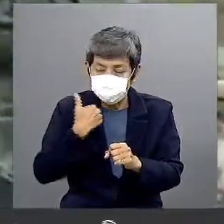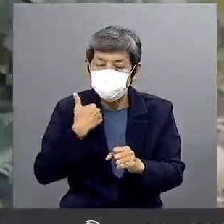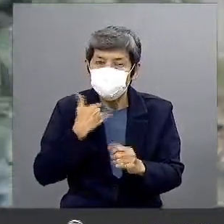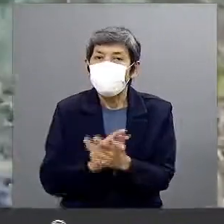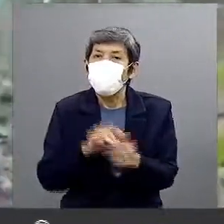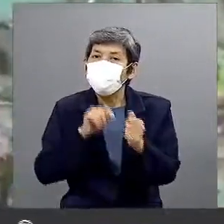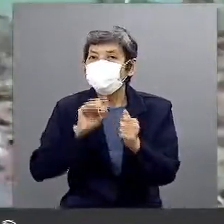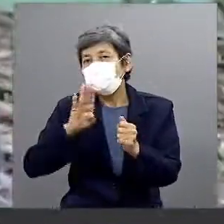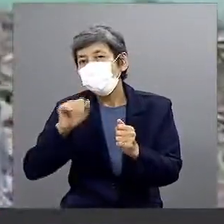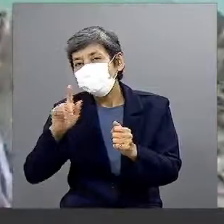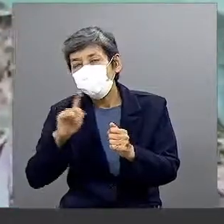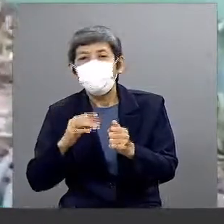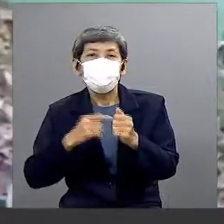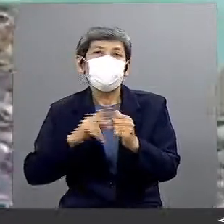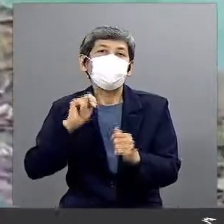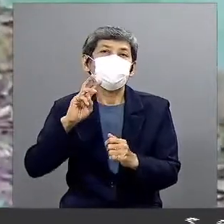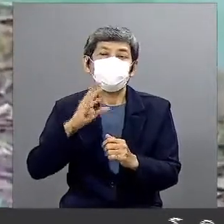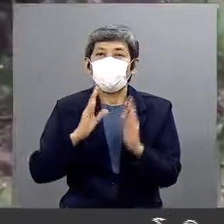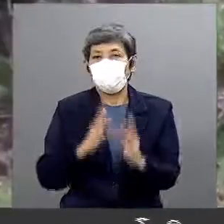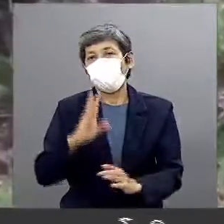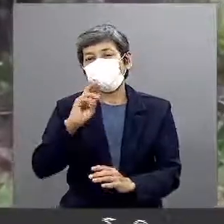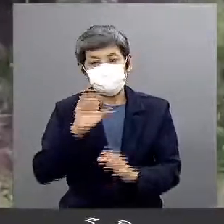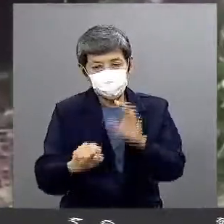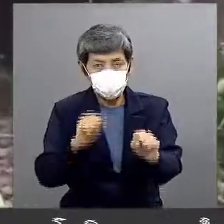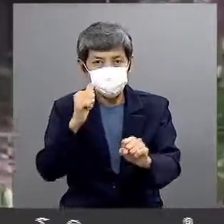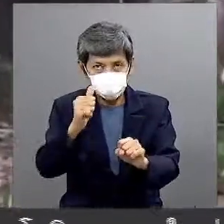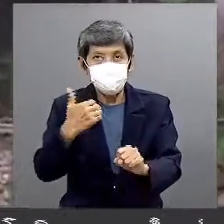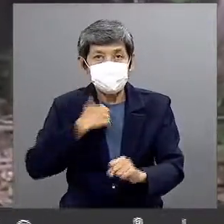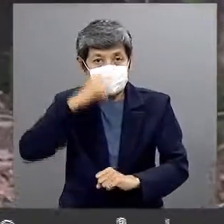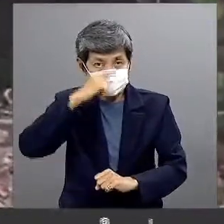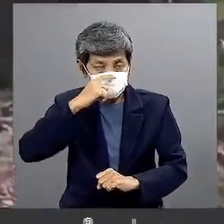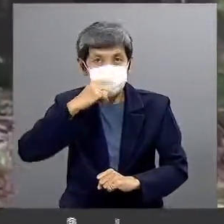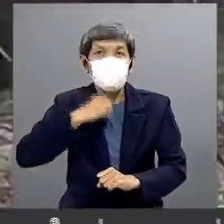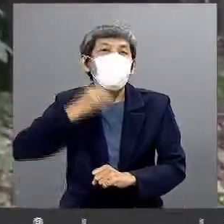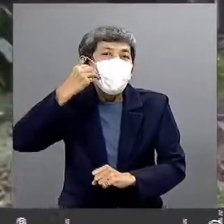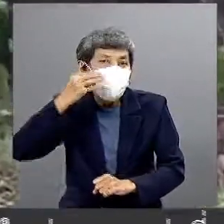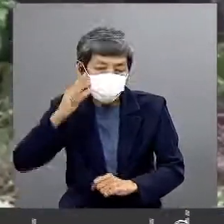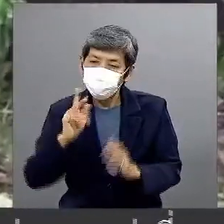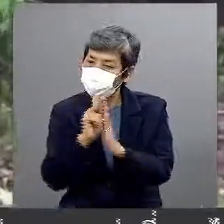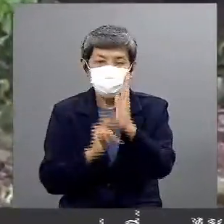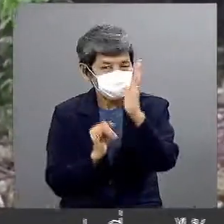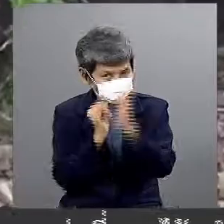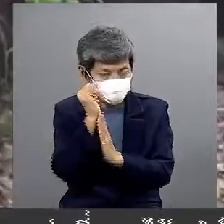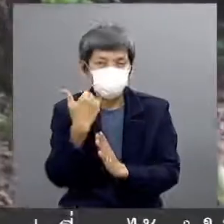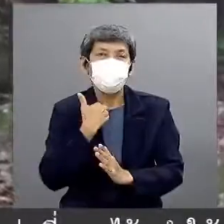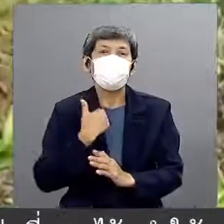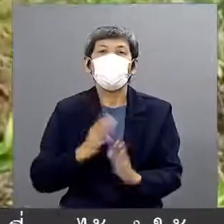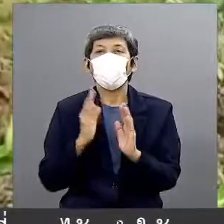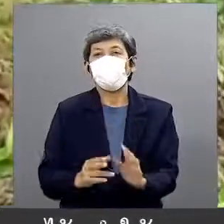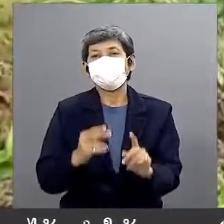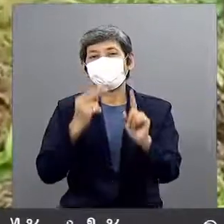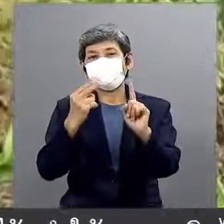และอำเภอนาทวีได้เกือบ 60คนและมีคนไทยเดินทางกลับประเทศถูกต้องตามกฎหมายกว่า 1หมื่นคนค่ะอ่ะ